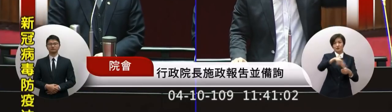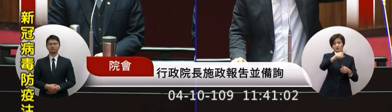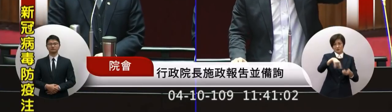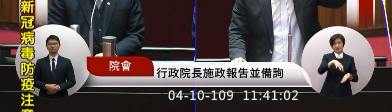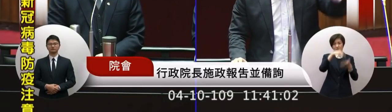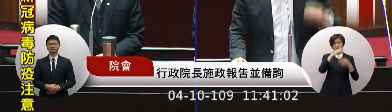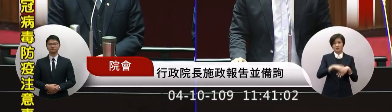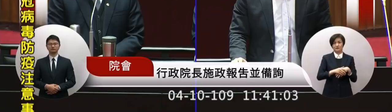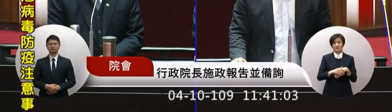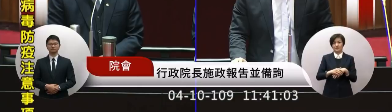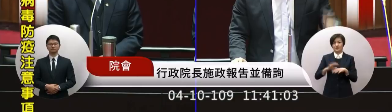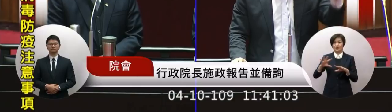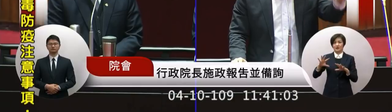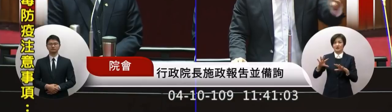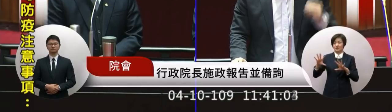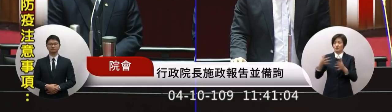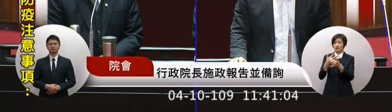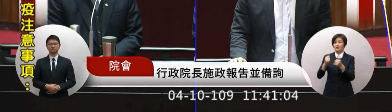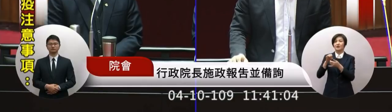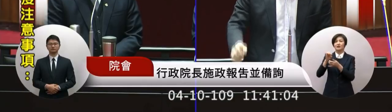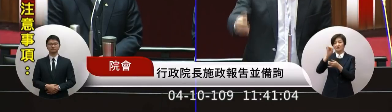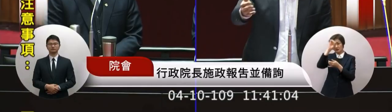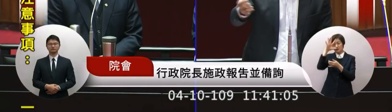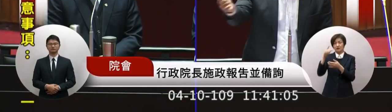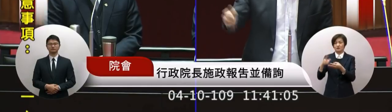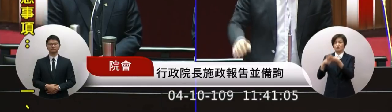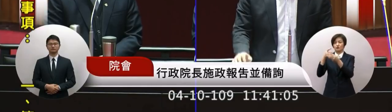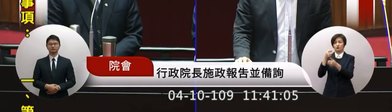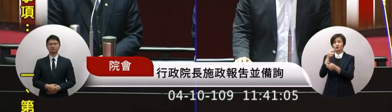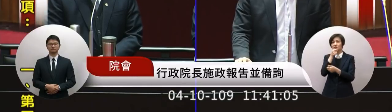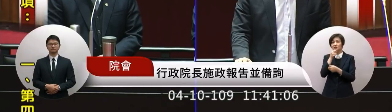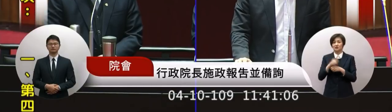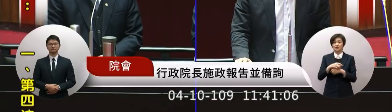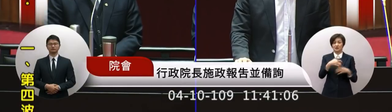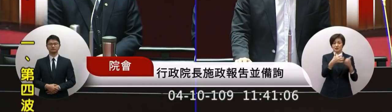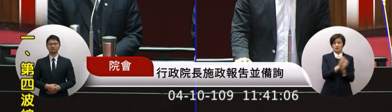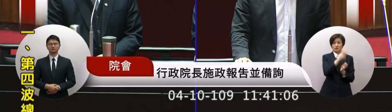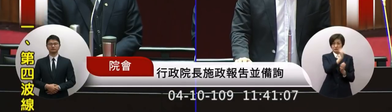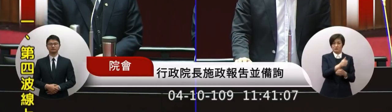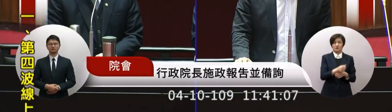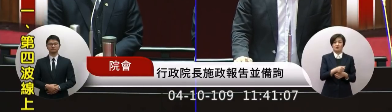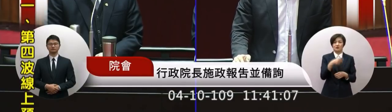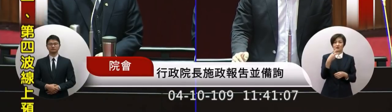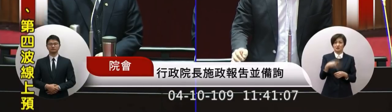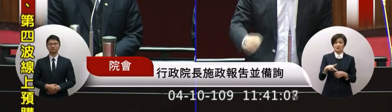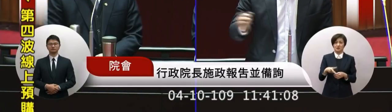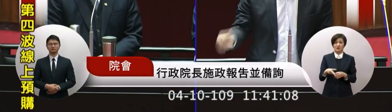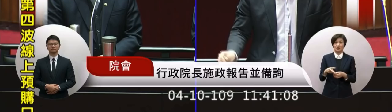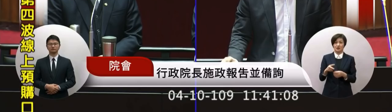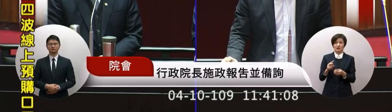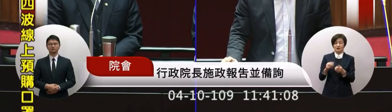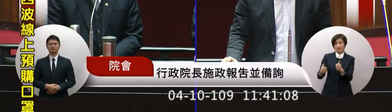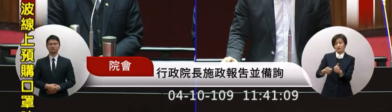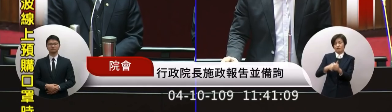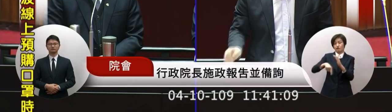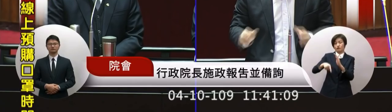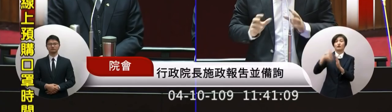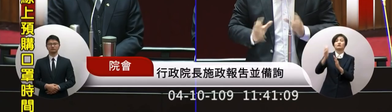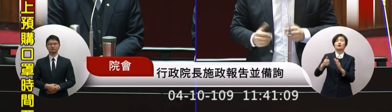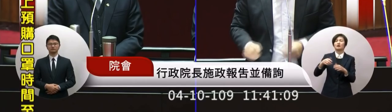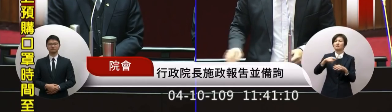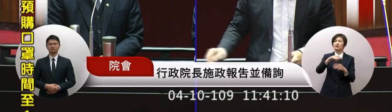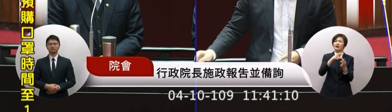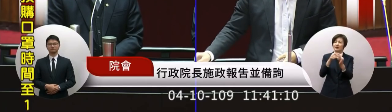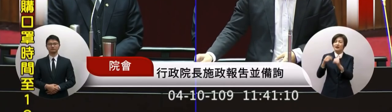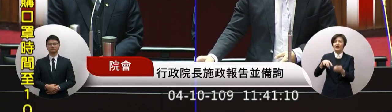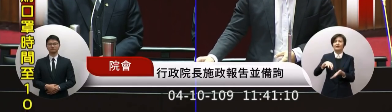讲，即马国民党嘅党主席啊，台中市嘅市长啊，包括咱部长以及着基昌会长等等，大家拢有提出过，是毋是会当